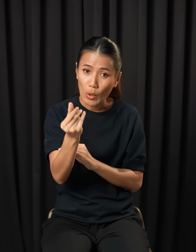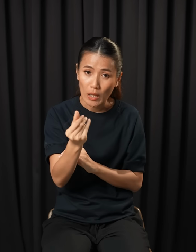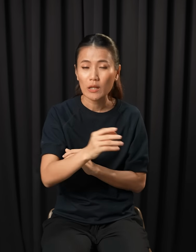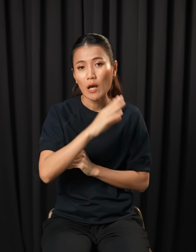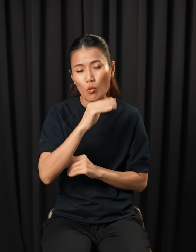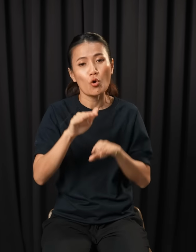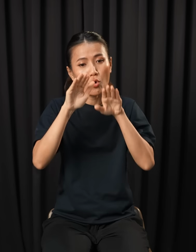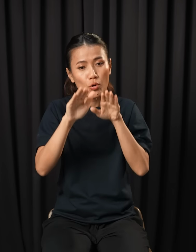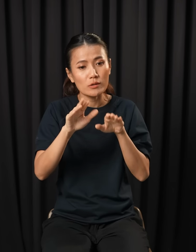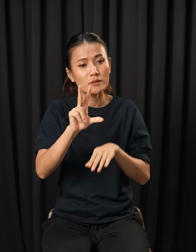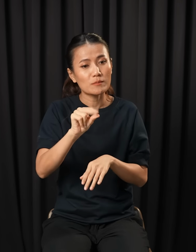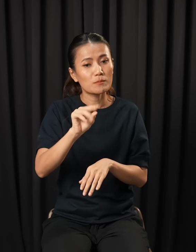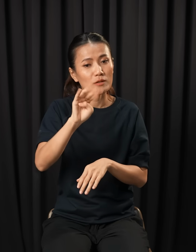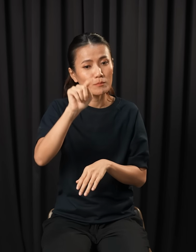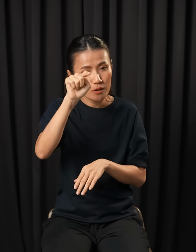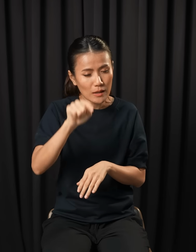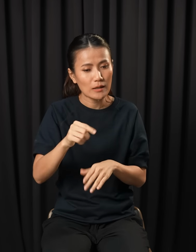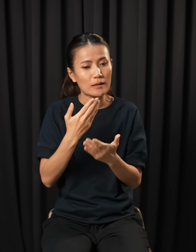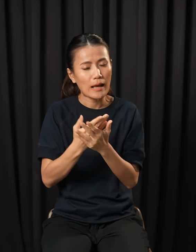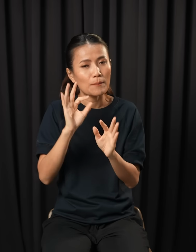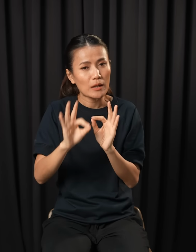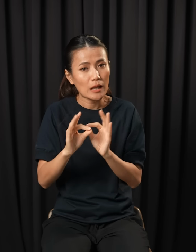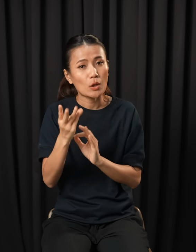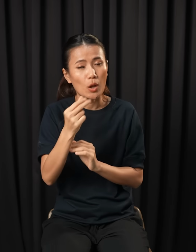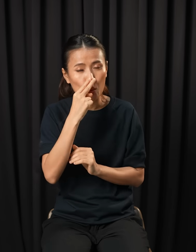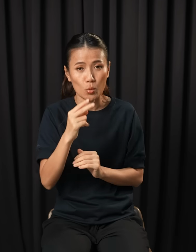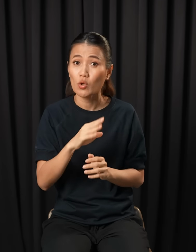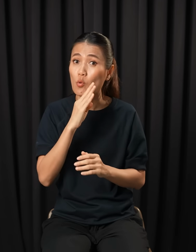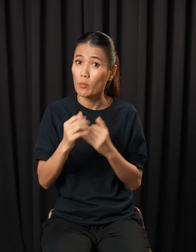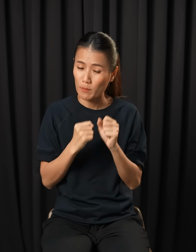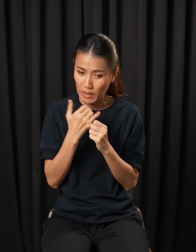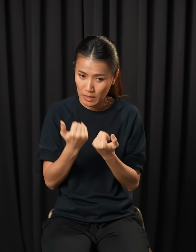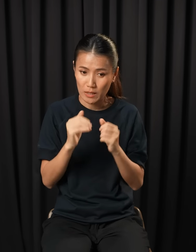ำนวนเงินทั้งหมดเนี่ยอย่าไปดูที่ตัวเลขอย่างเดียวดูว่าปีนึงเนี่ยประหยัดได้เท่าไหร่ถ้าลดไป